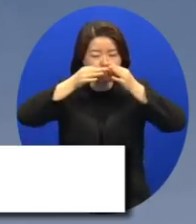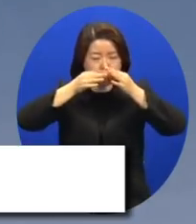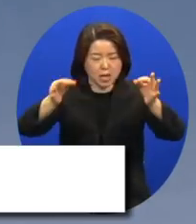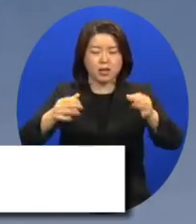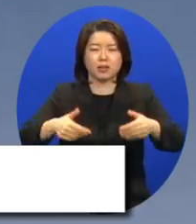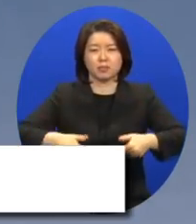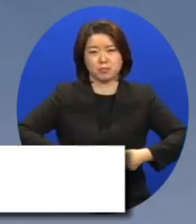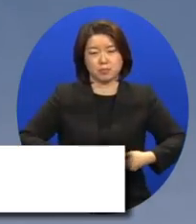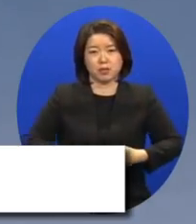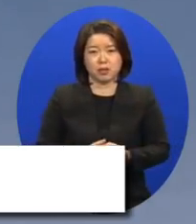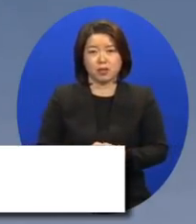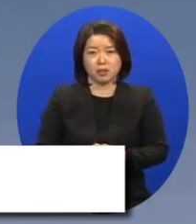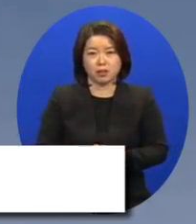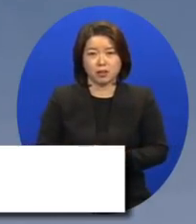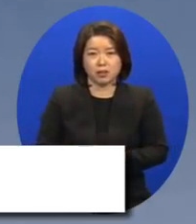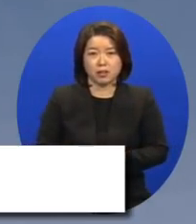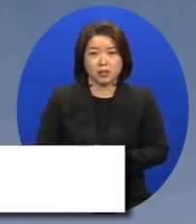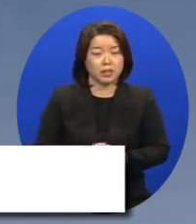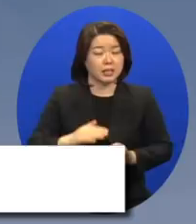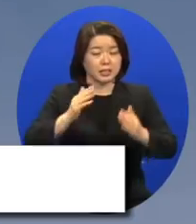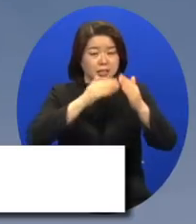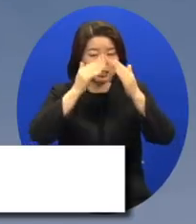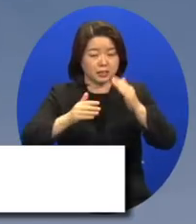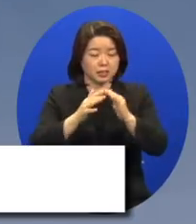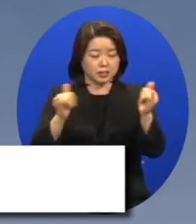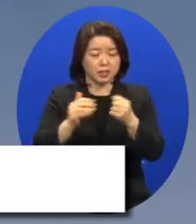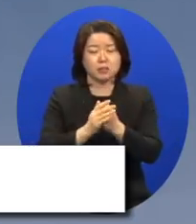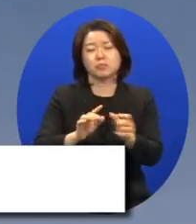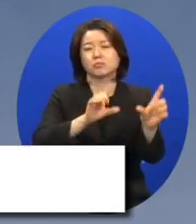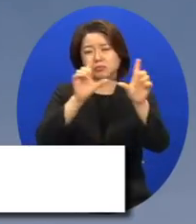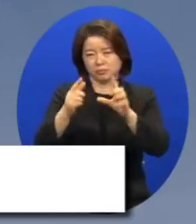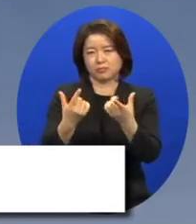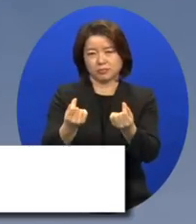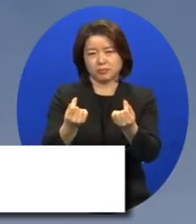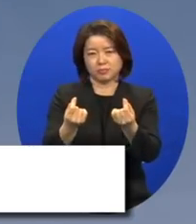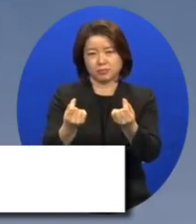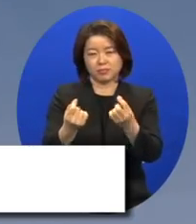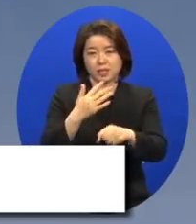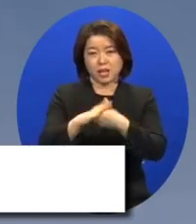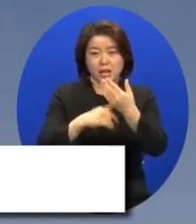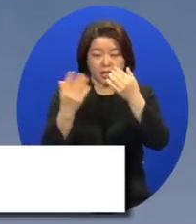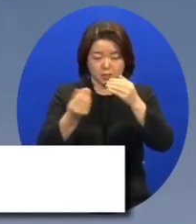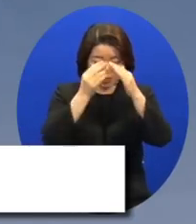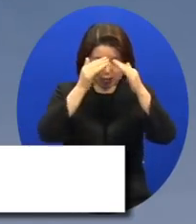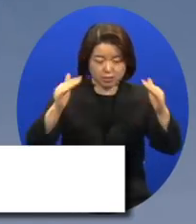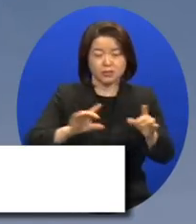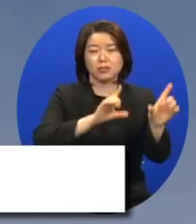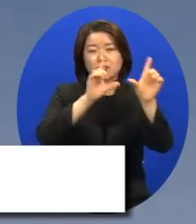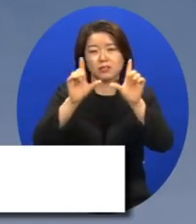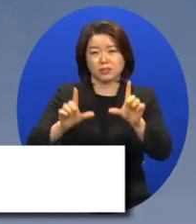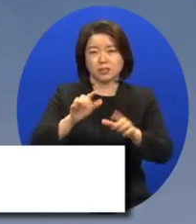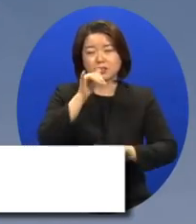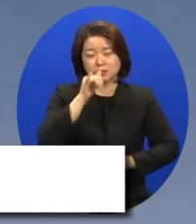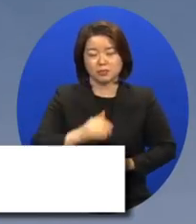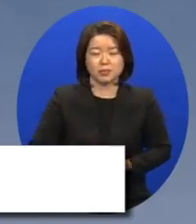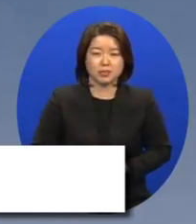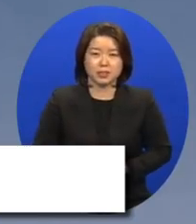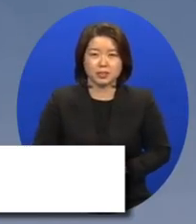것이 성도의 삶입니다 하나님의 성전 된 자에 삶입니다